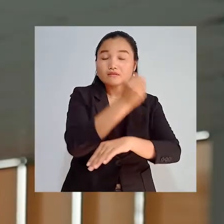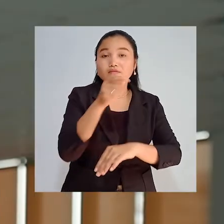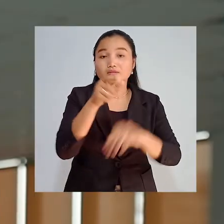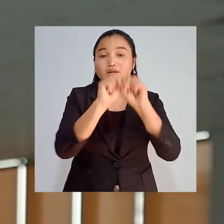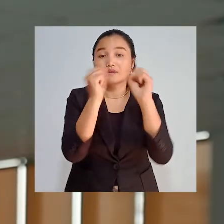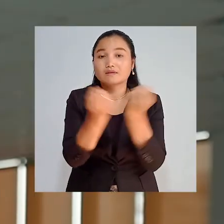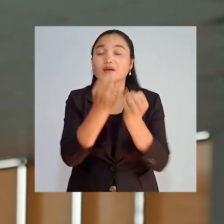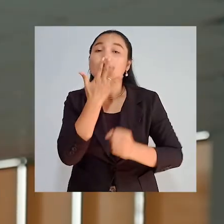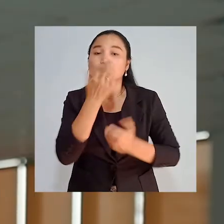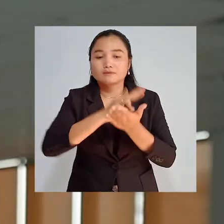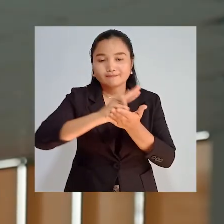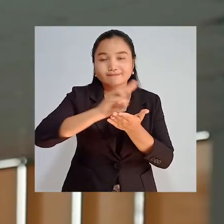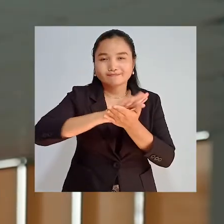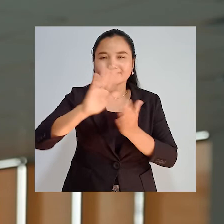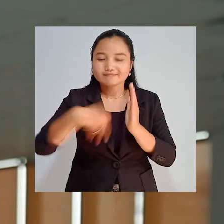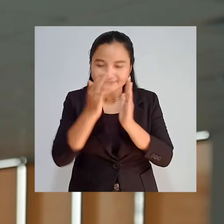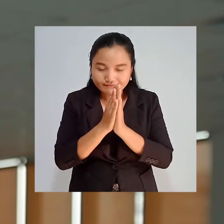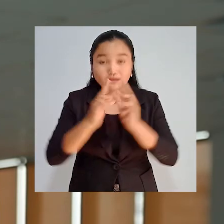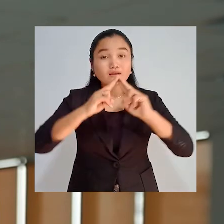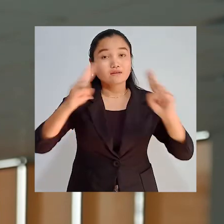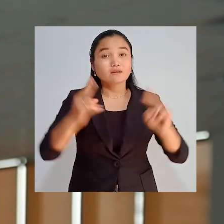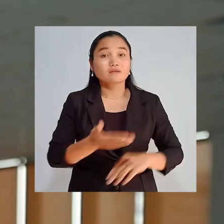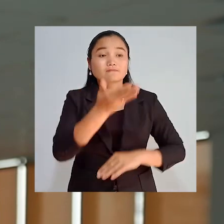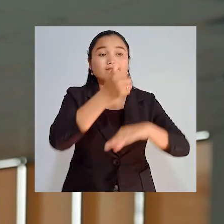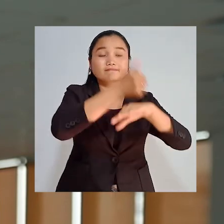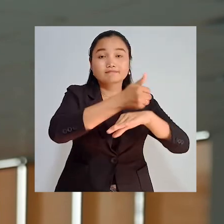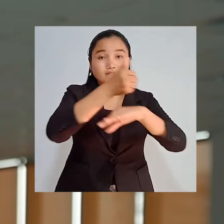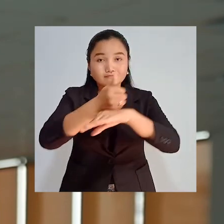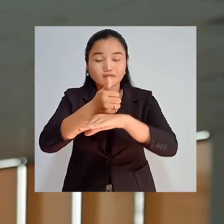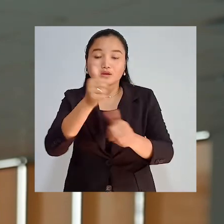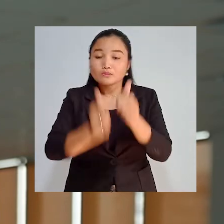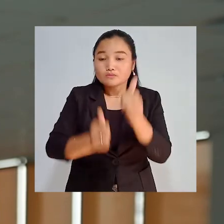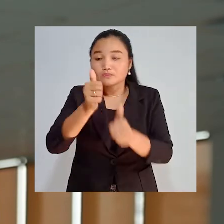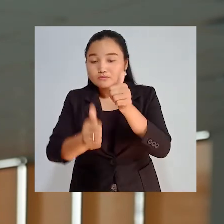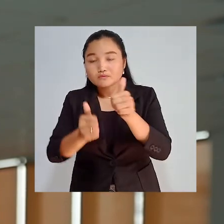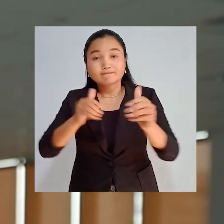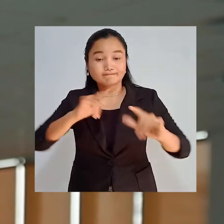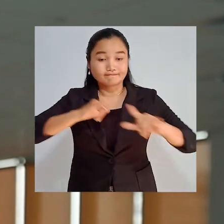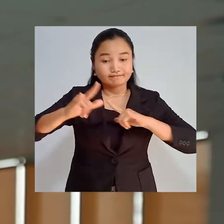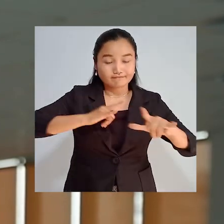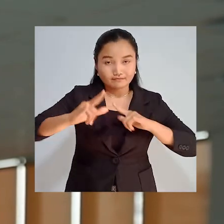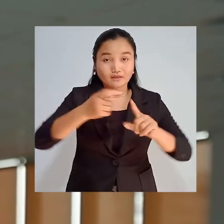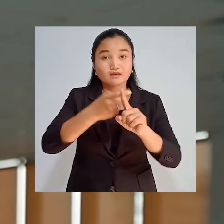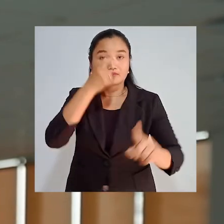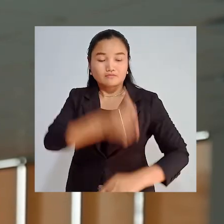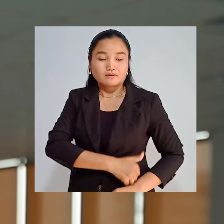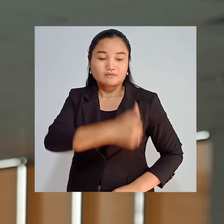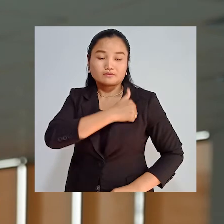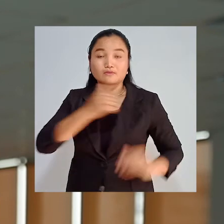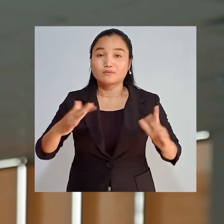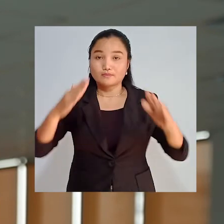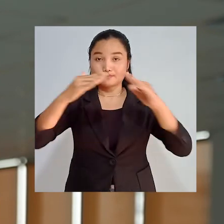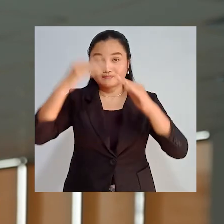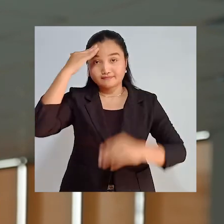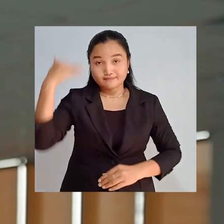Water Aid សូមថ្លែងអំណរគុណទៅដល់ថ្នាក់ដឹកនាំនិងមន្ត្រីបច្ចេកទេសនៃក្រសួងកិច្ចការនារីនិ